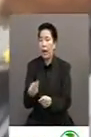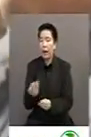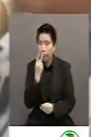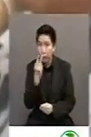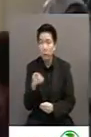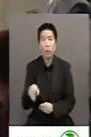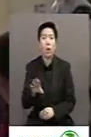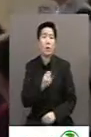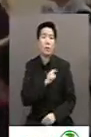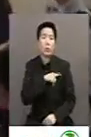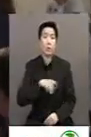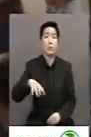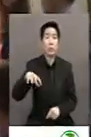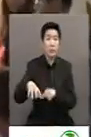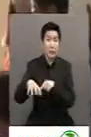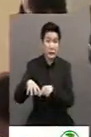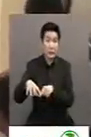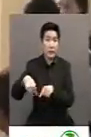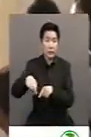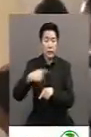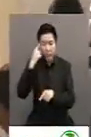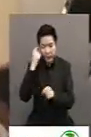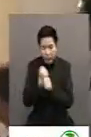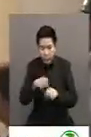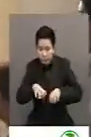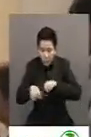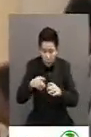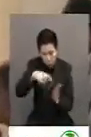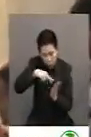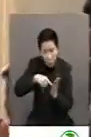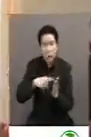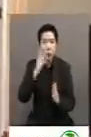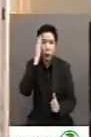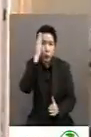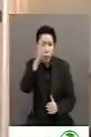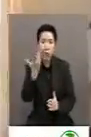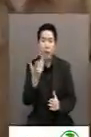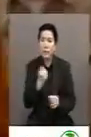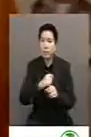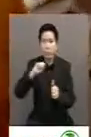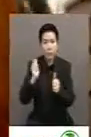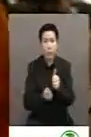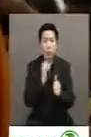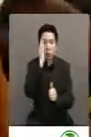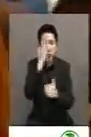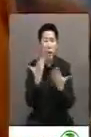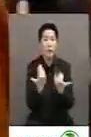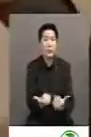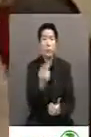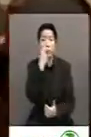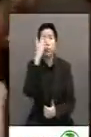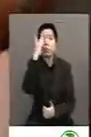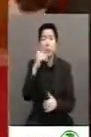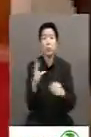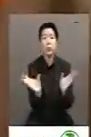นำไปพิจารณาในส่วนที่เกี่ยวข้องเพื่อดำเนินการกับพระธรรมชโยต่อไปซึ่งก็ต้องเป็นที่น่าจับตานะครับวันพรุ่งนี้จะมี